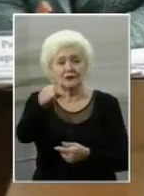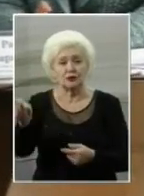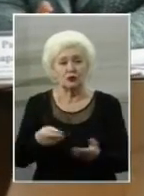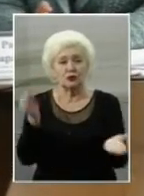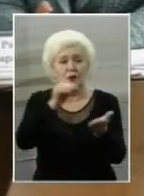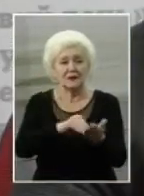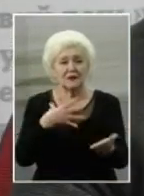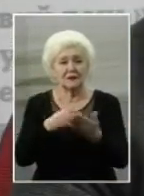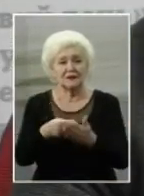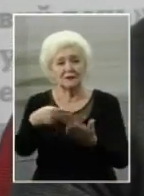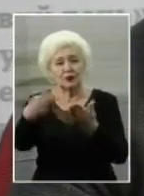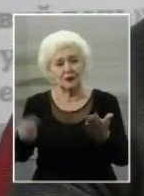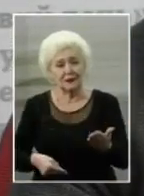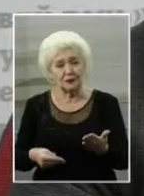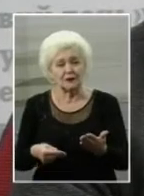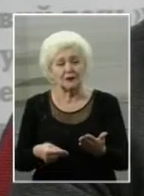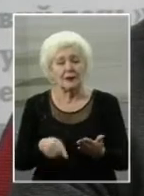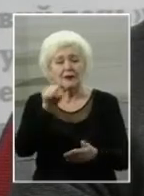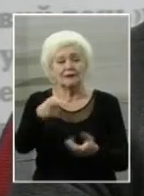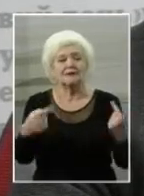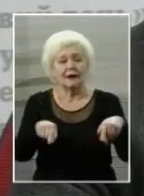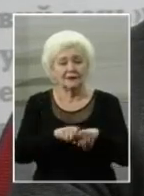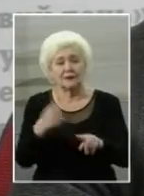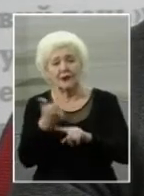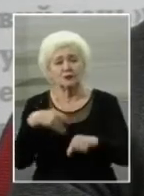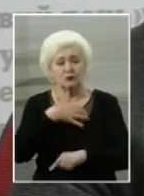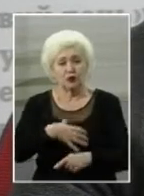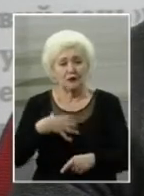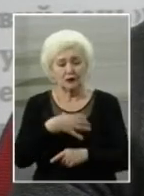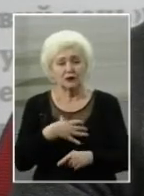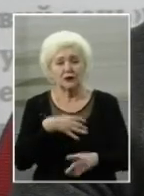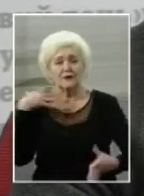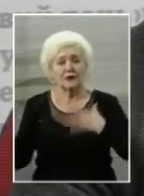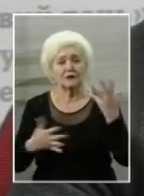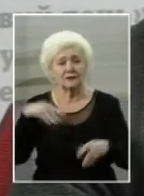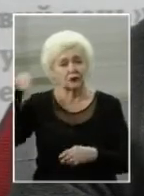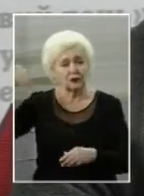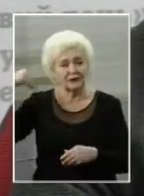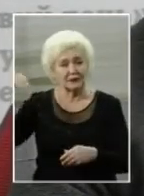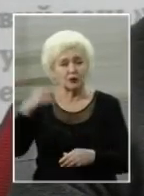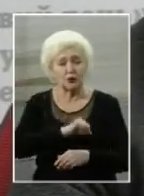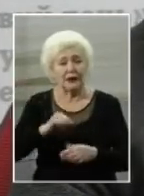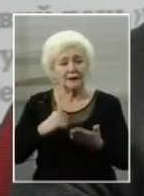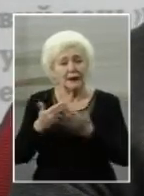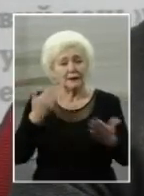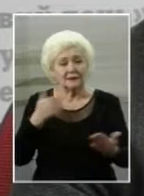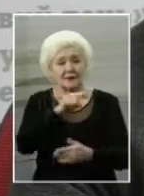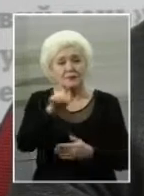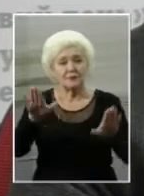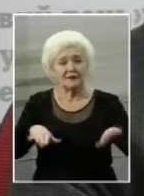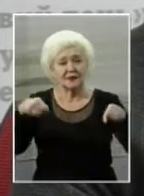поставили свої підписи, це такий дуже важливий тривожний дзвіночок саме для місцевої влади.